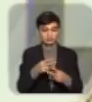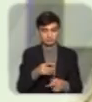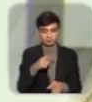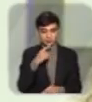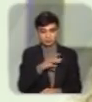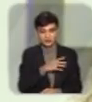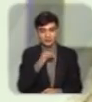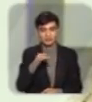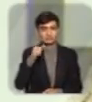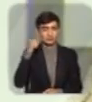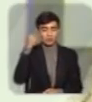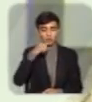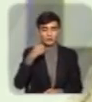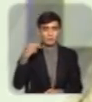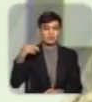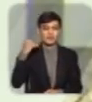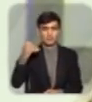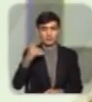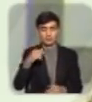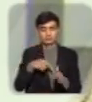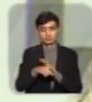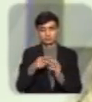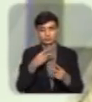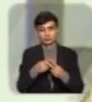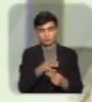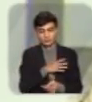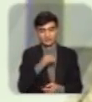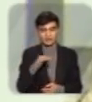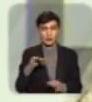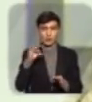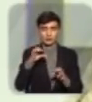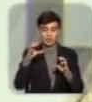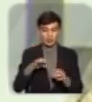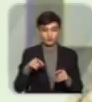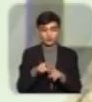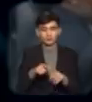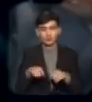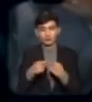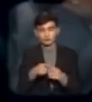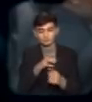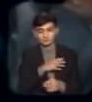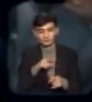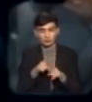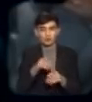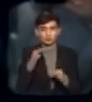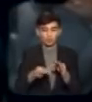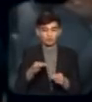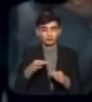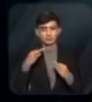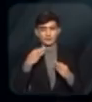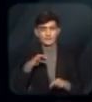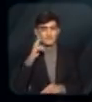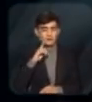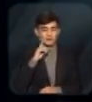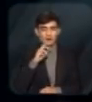жылдың наурыз айына дейін экс-президенттің қызы үй қамақта ұсталып келген, алайда ұстау ережелері бірнеше рет бұзылған. Кейін сот оны жалпы